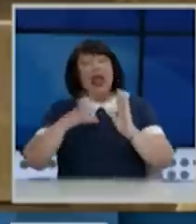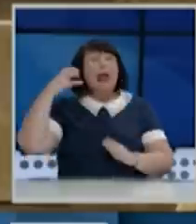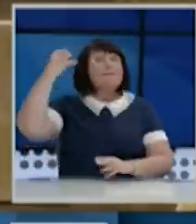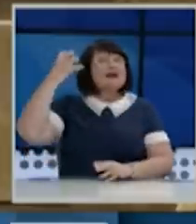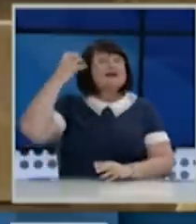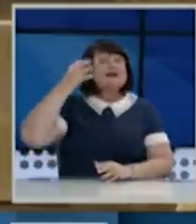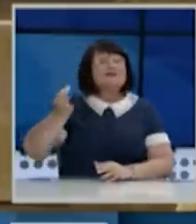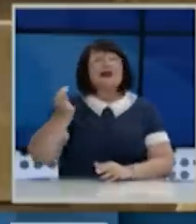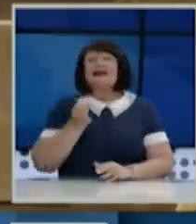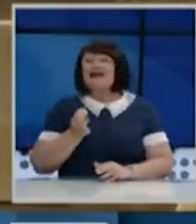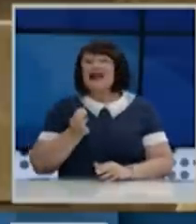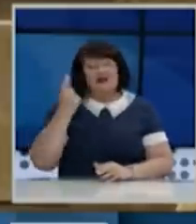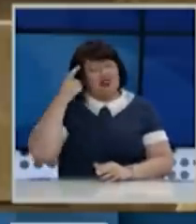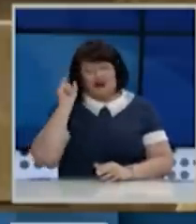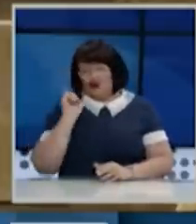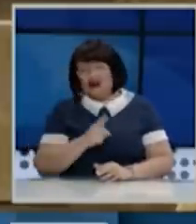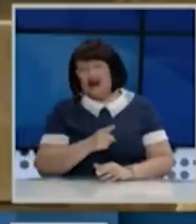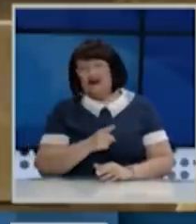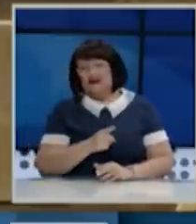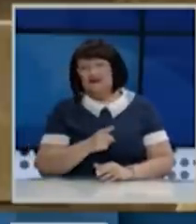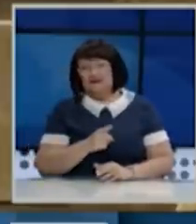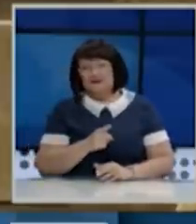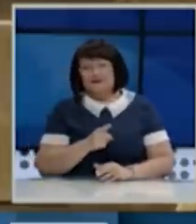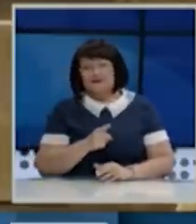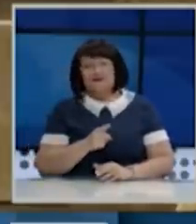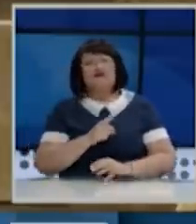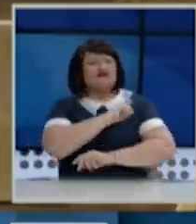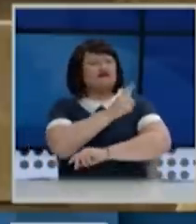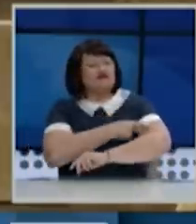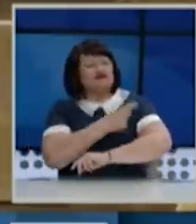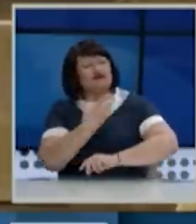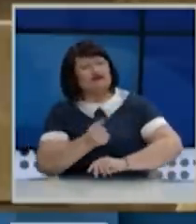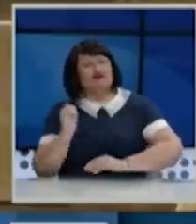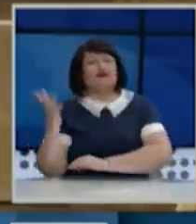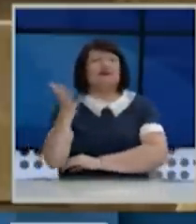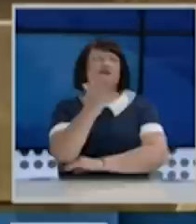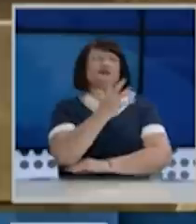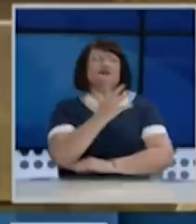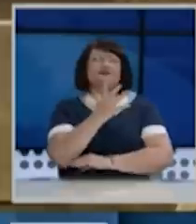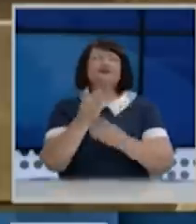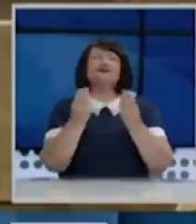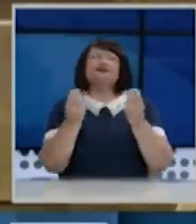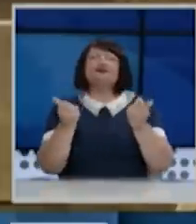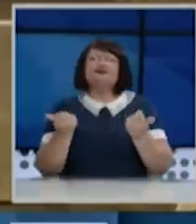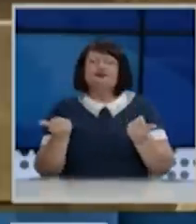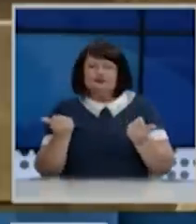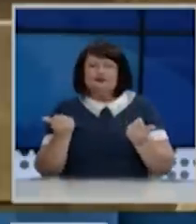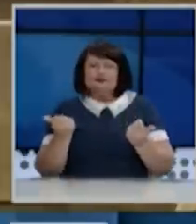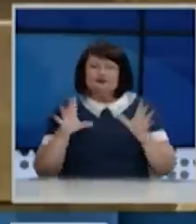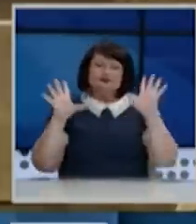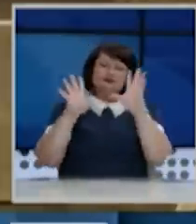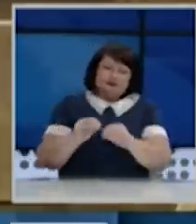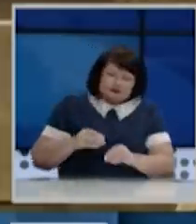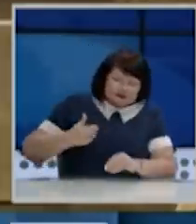σας, της επιστήμης που αυξάνουν την ικανότητα του δάσους να αντιμετωπίζει τη φωτιά πριν αυτή